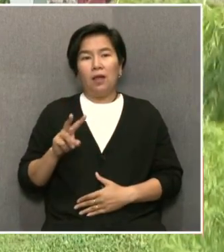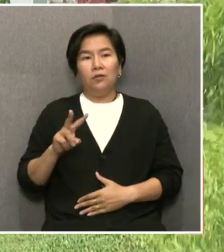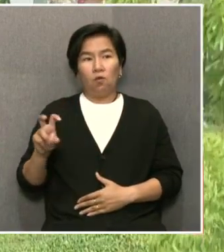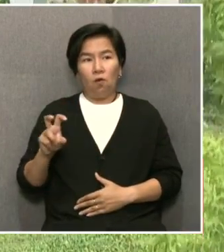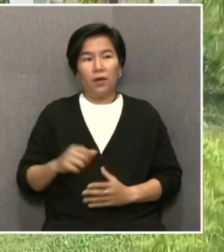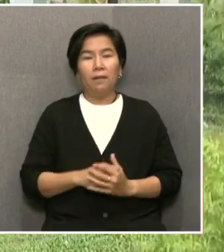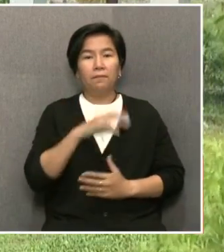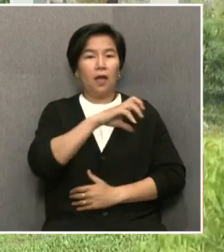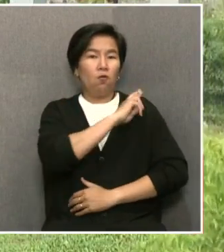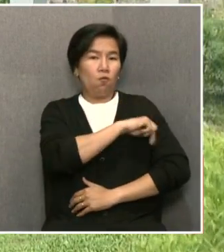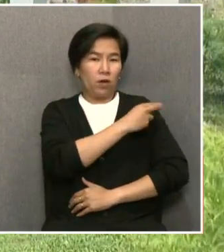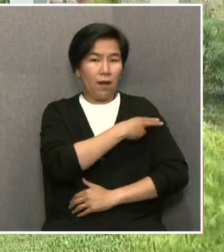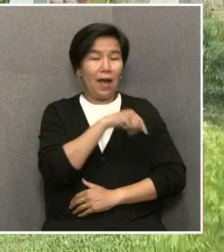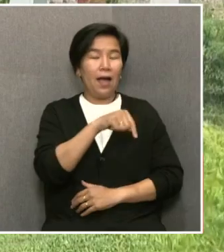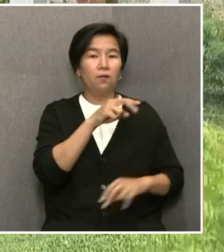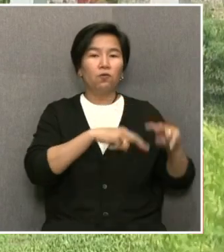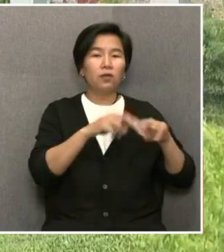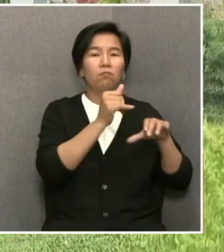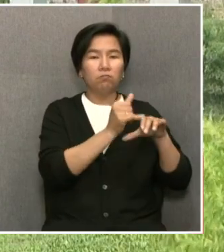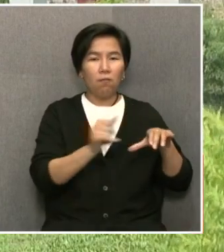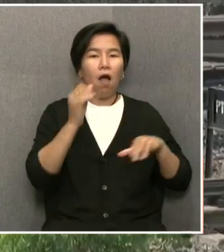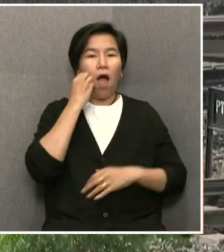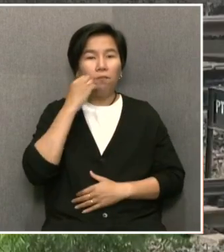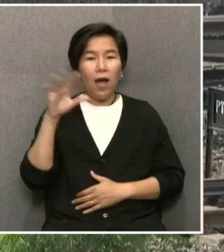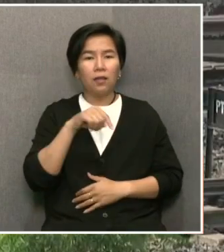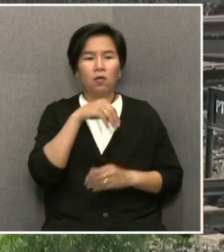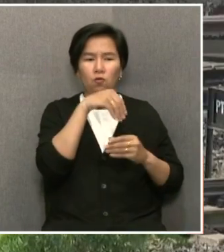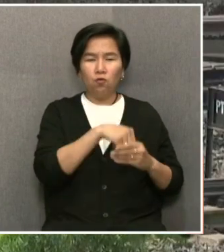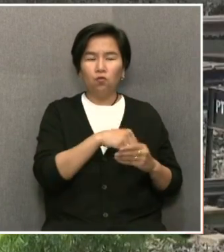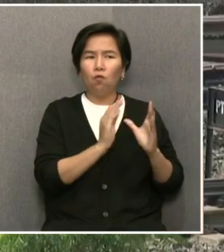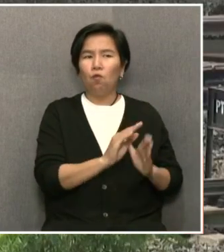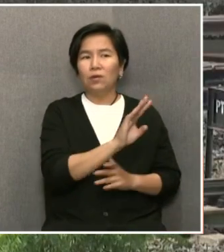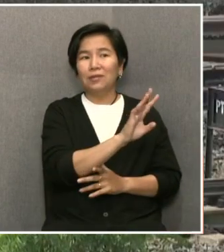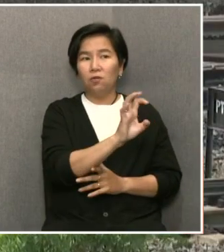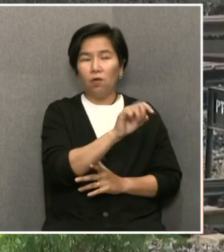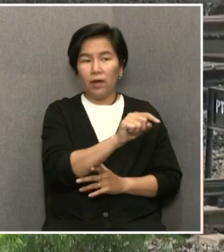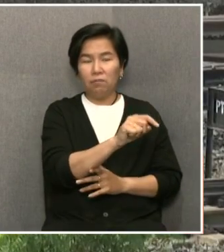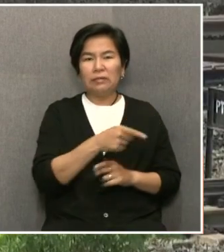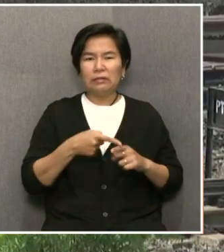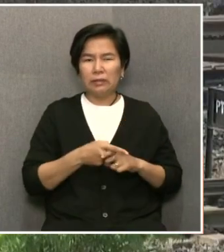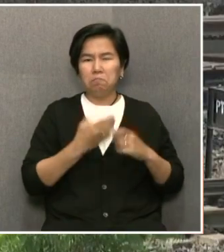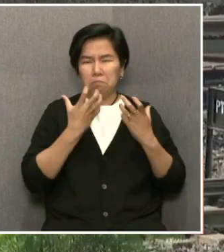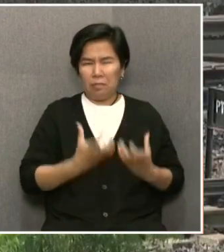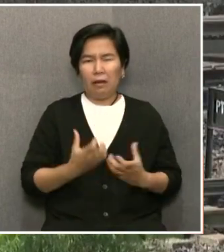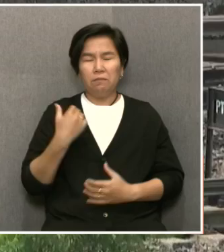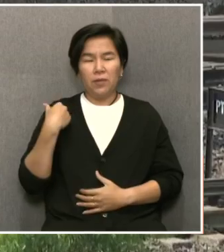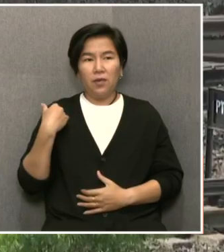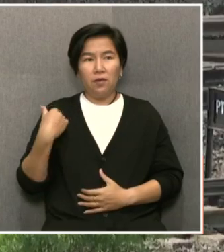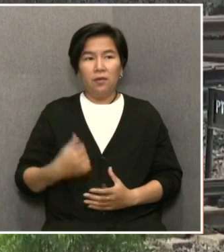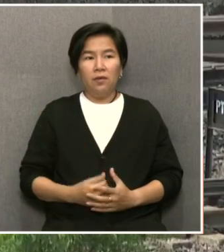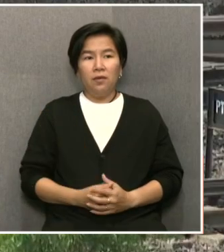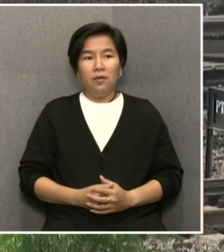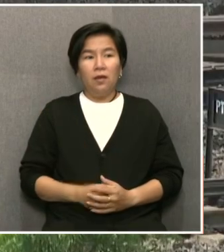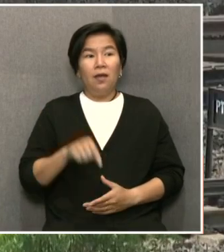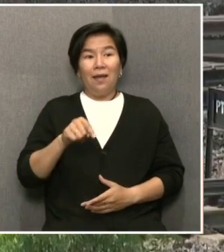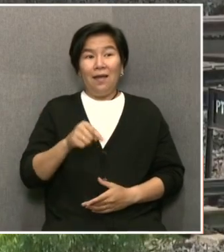โรงพยาบาลได้แล้วค่ะเหลือรักษาตัวอยู่ประมาณ400คนบางคนอาการสาหัสค่ะขณะเดียวกันรางรถ